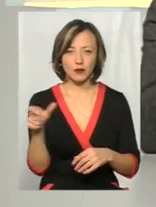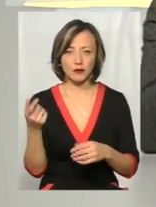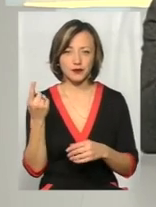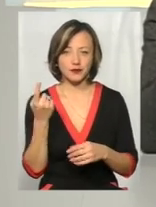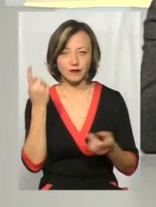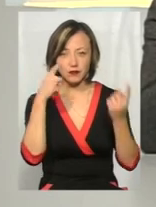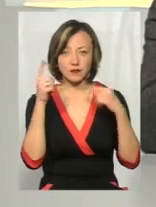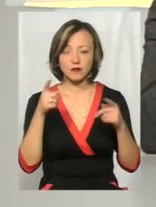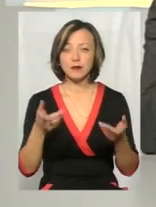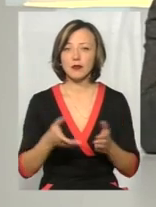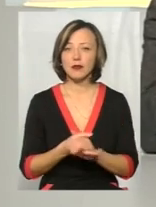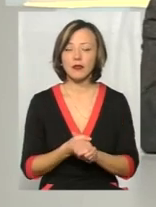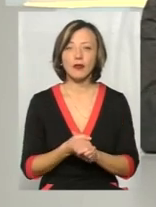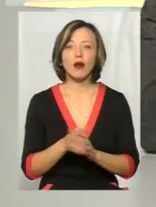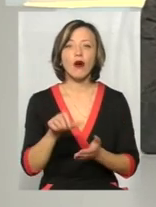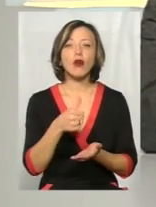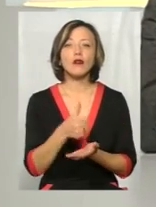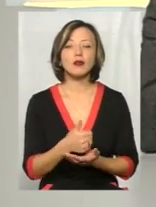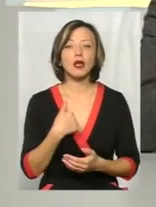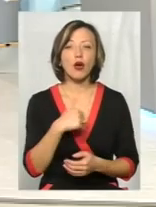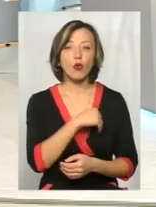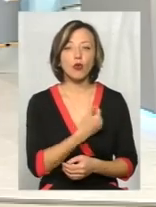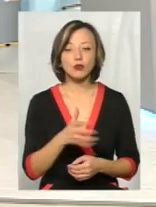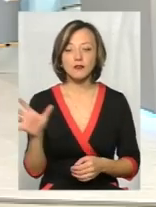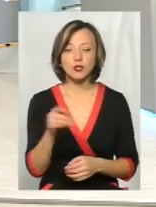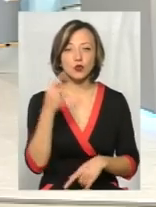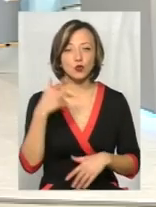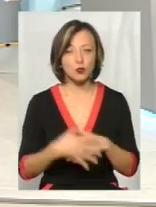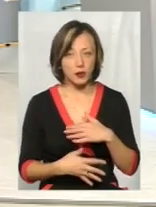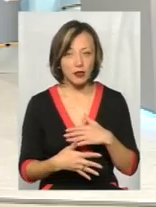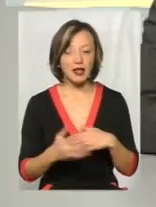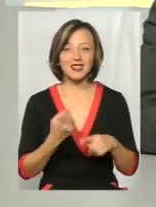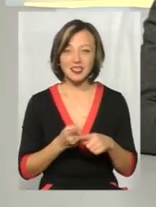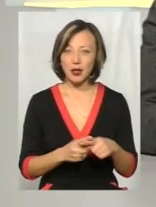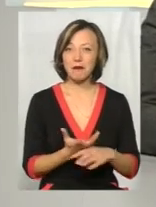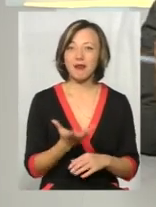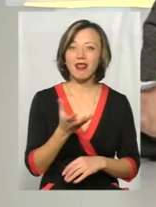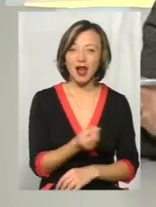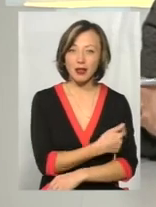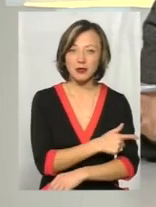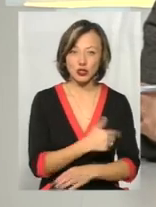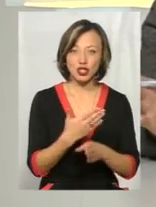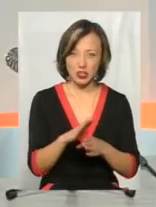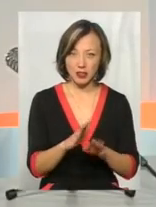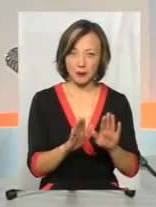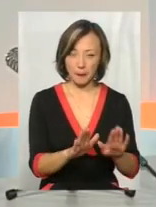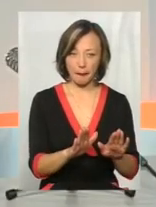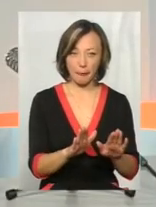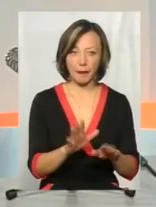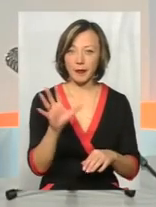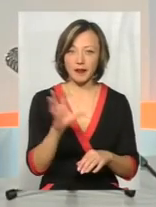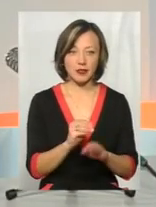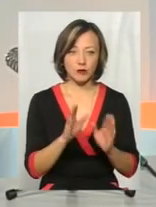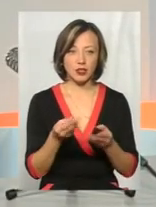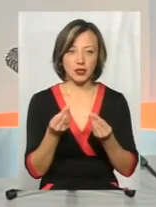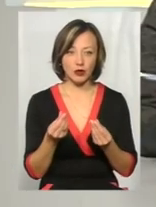міфи ходять. Саме головне, я хочу, щоб всі зрозуміли, то оце платна медицина, частина так платна, тому що вона не вся ж буде